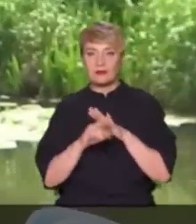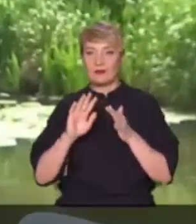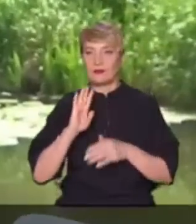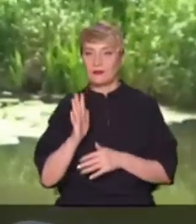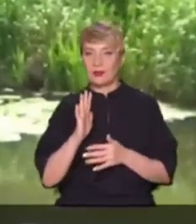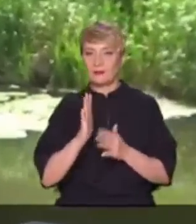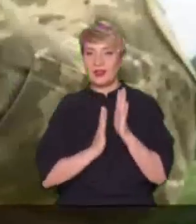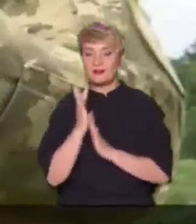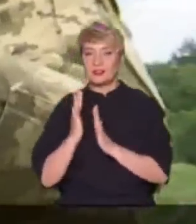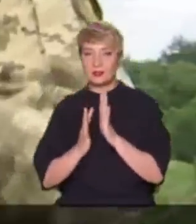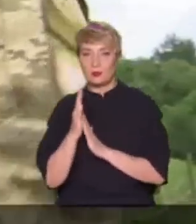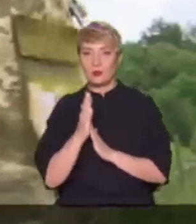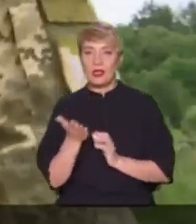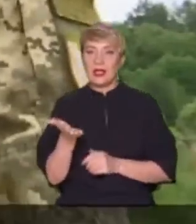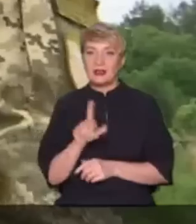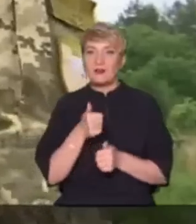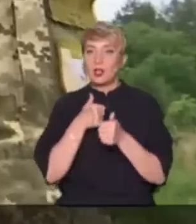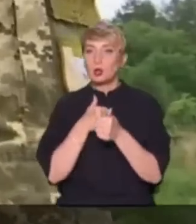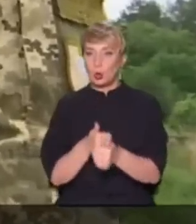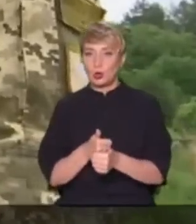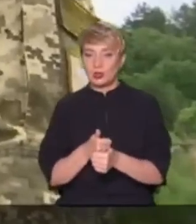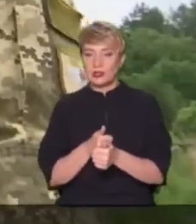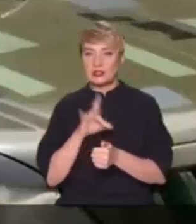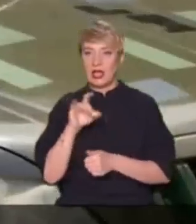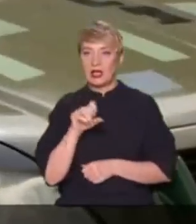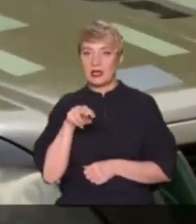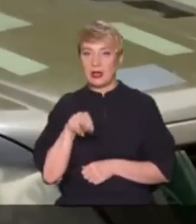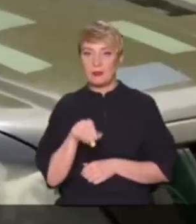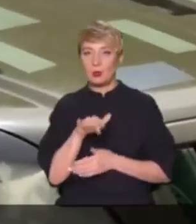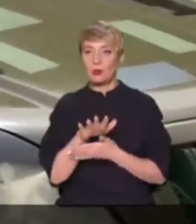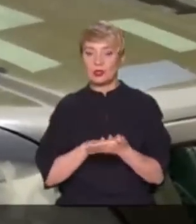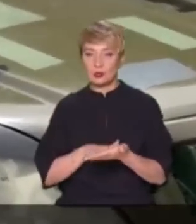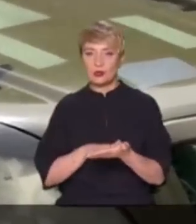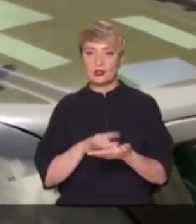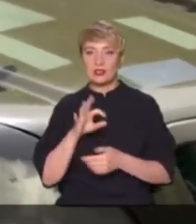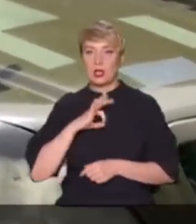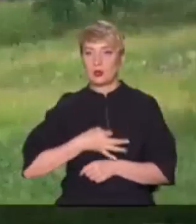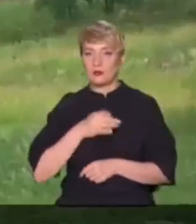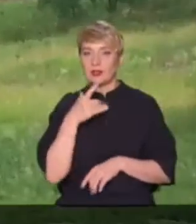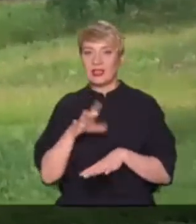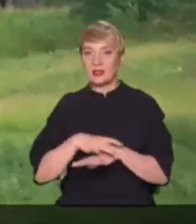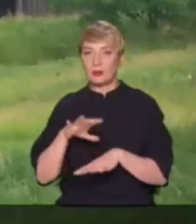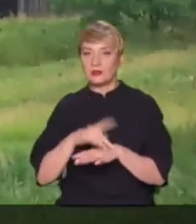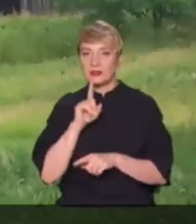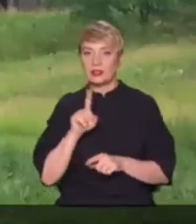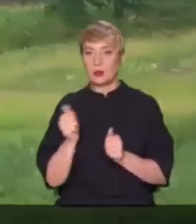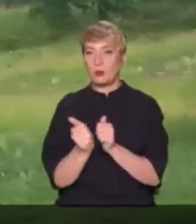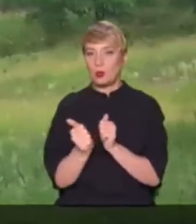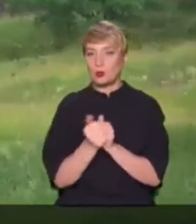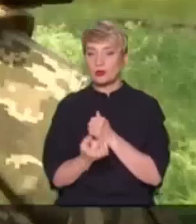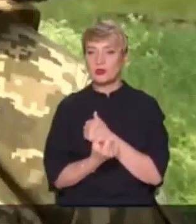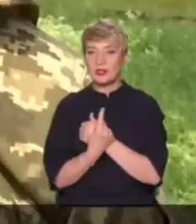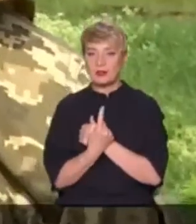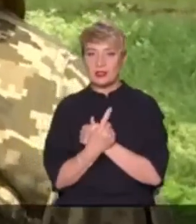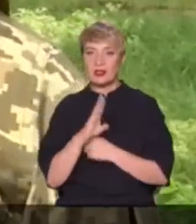ході давай їх доганяти. В той час РЕМ продовжував аеророзвідку і навіть не помічав, як поруч з'явилась ворожа